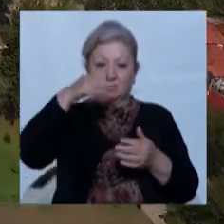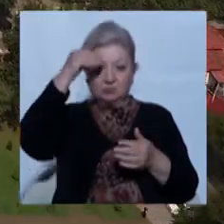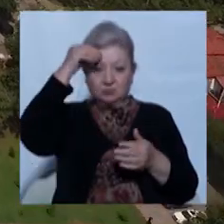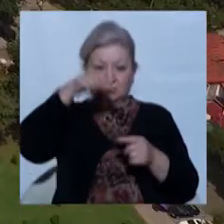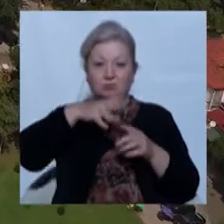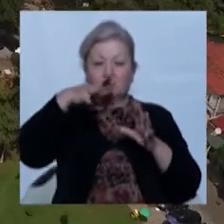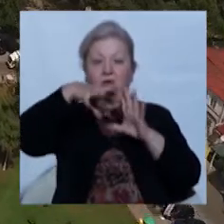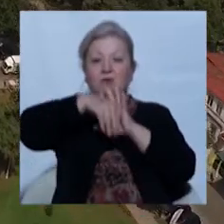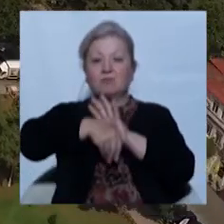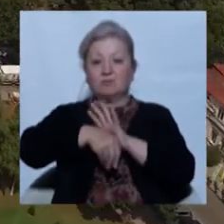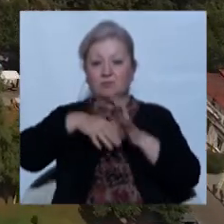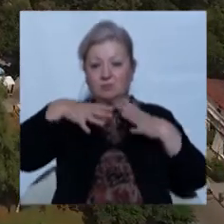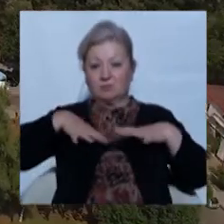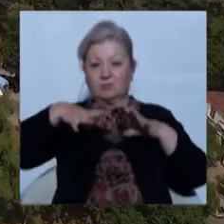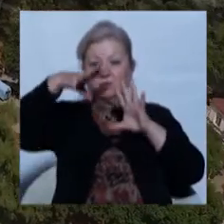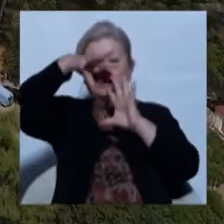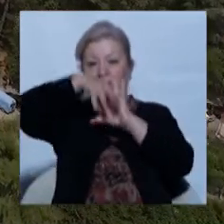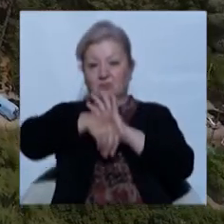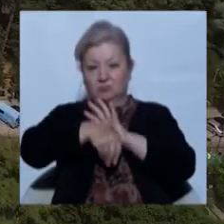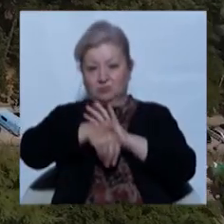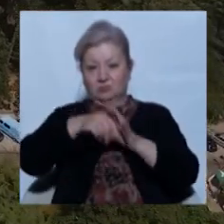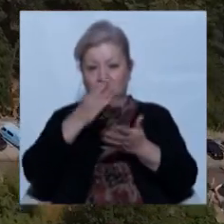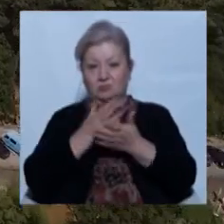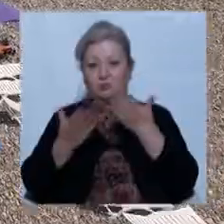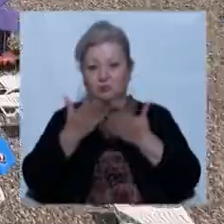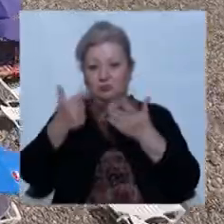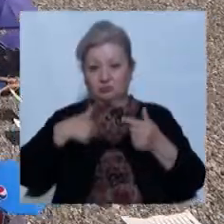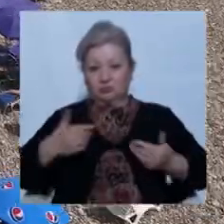ქვეყნის შიგნით, რომ, ხო, როდესაც სიტყვაზე ვთქვა ჩვენ ცხოვრობთ